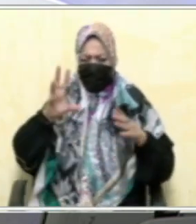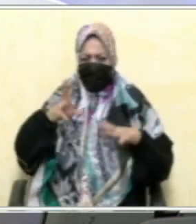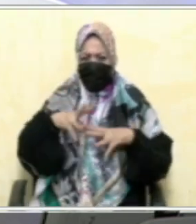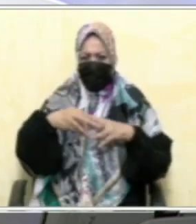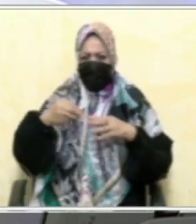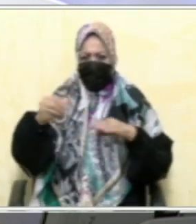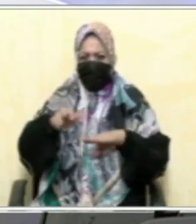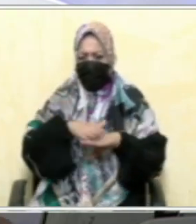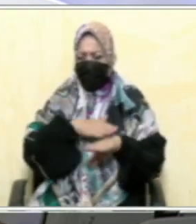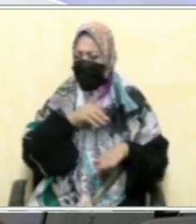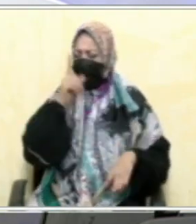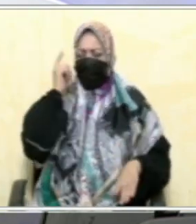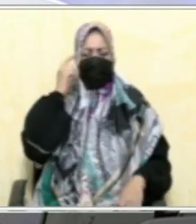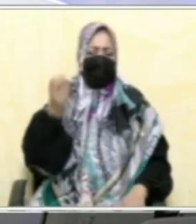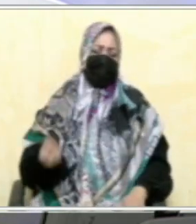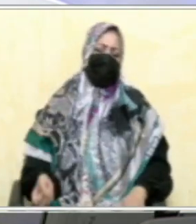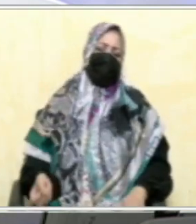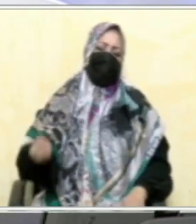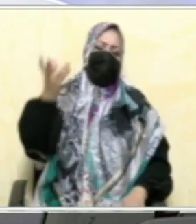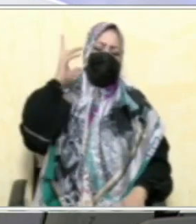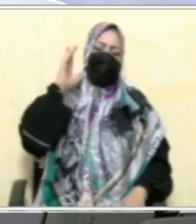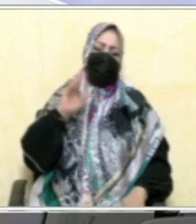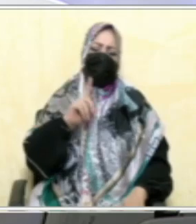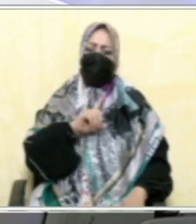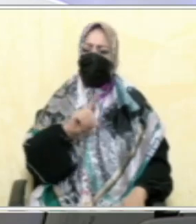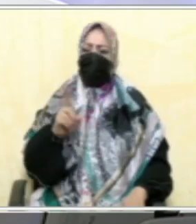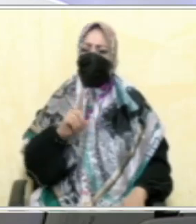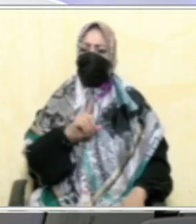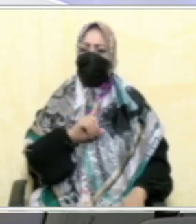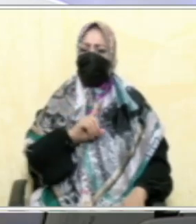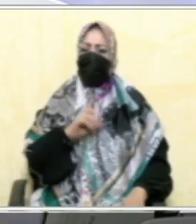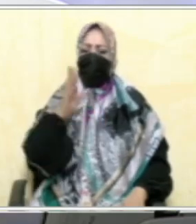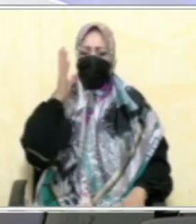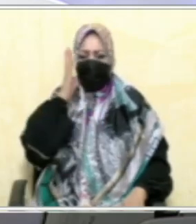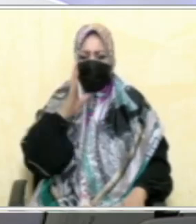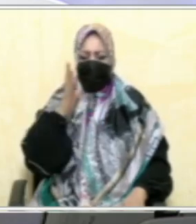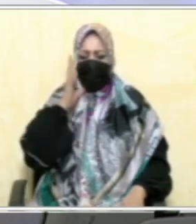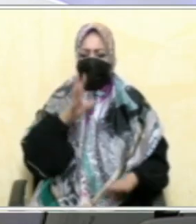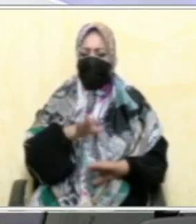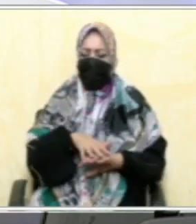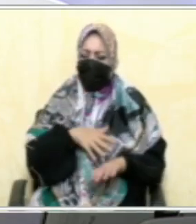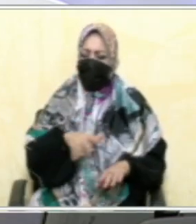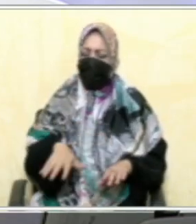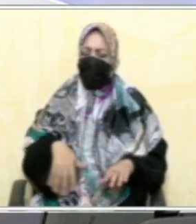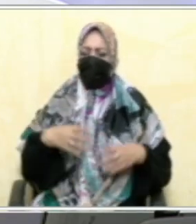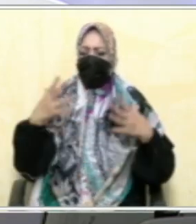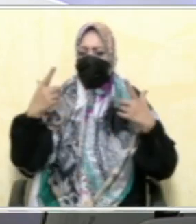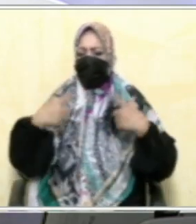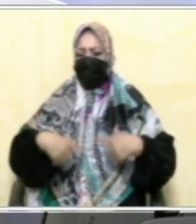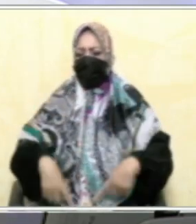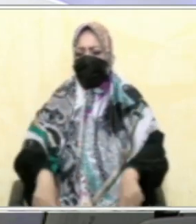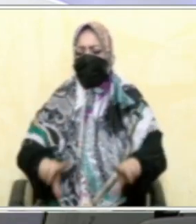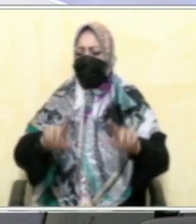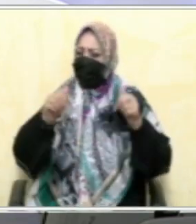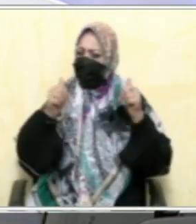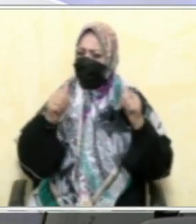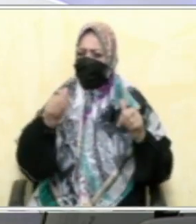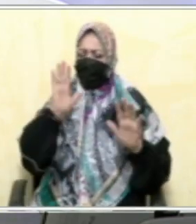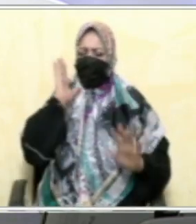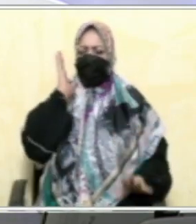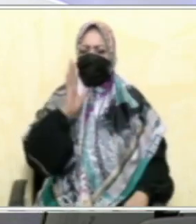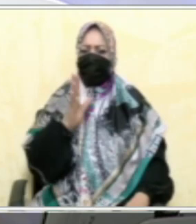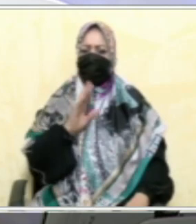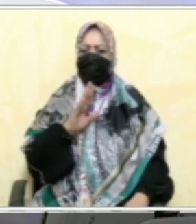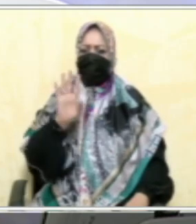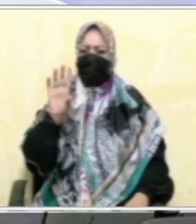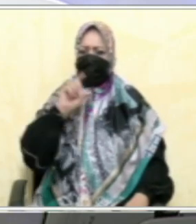ثوب طويل كلام تمام موافق للشرع، لكن امرأة معتدة وخاصة المسكينات الصغيرات يموت رجلها يكرهوها في الأربع شهور وعشر